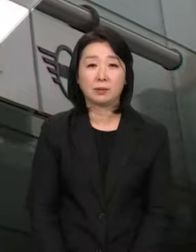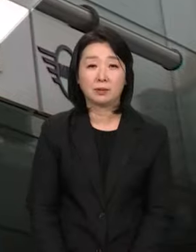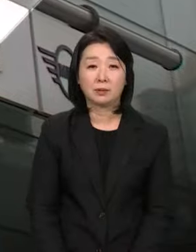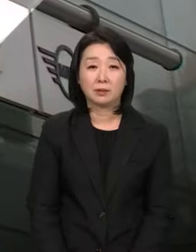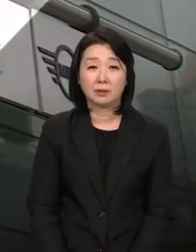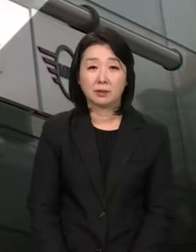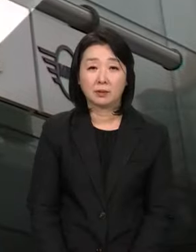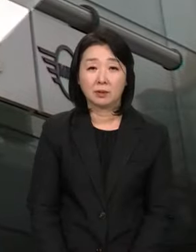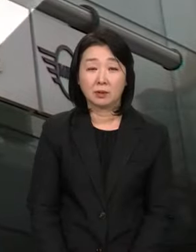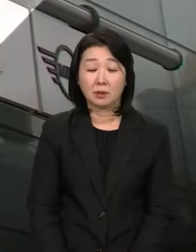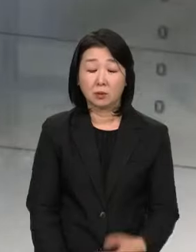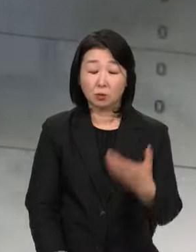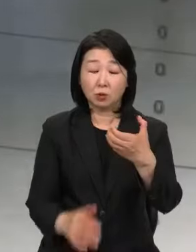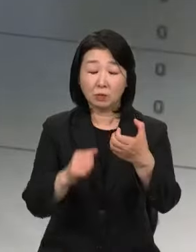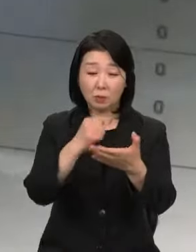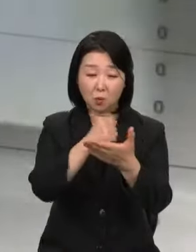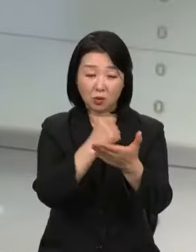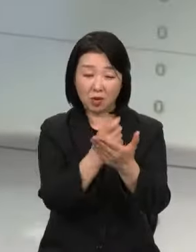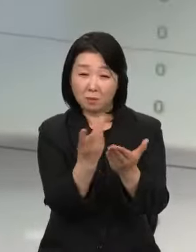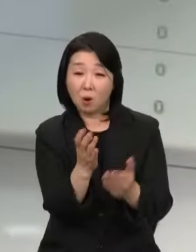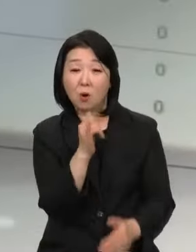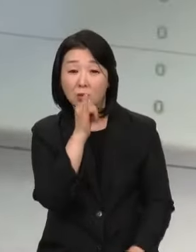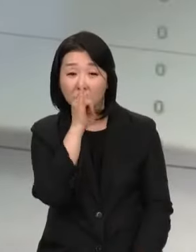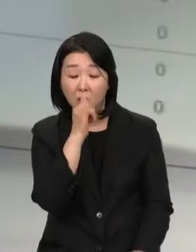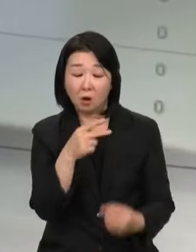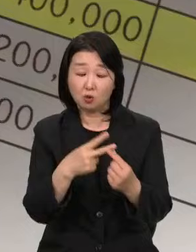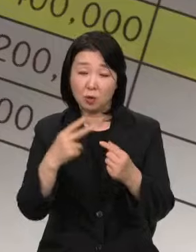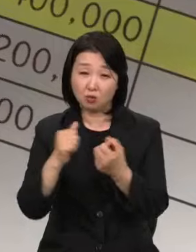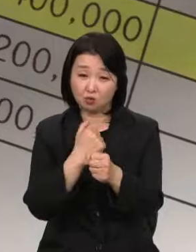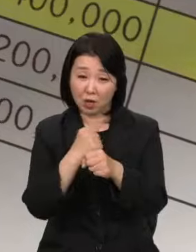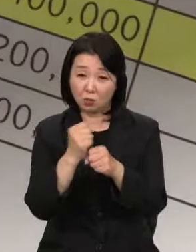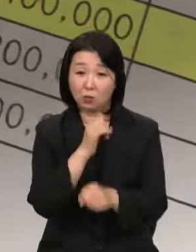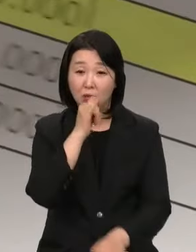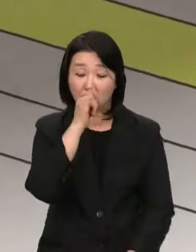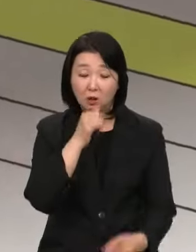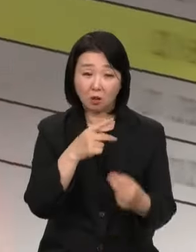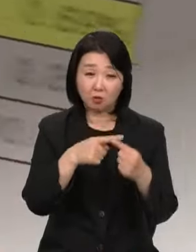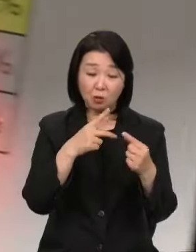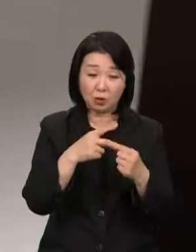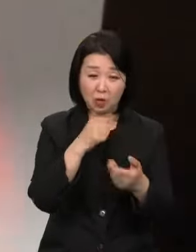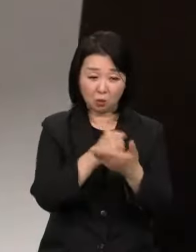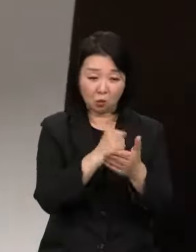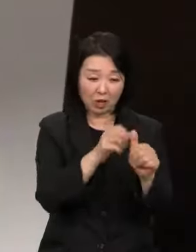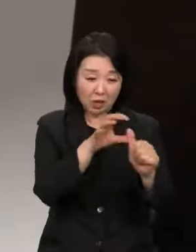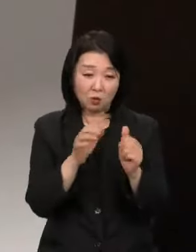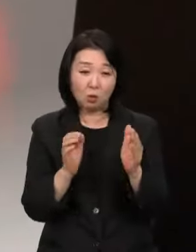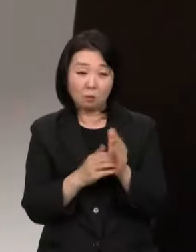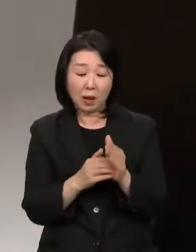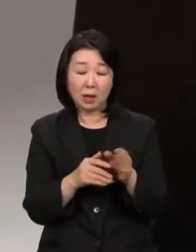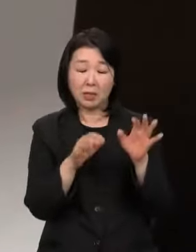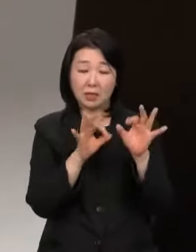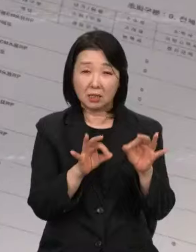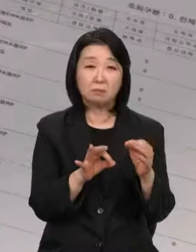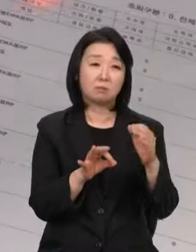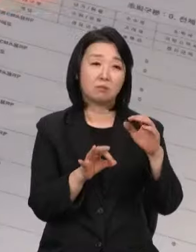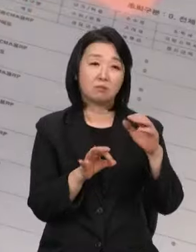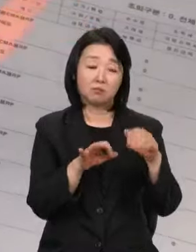90여명의 계좌가 동원돼 두 번의 주가 조작이 있었는데 두 번 모두 계좌가 동원된 건 김여사와